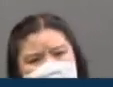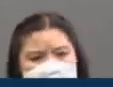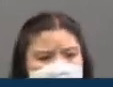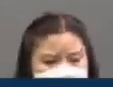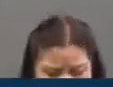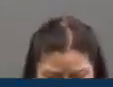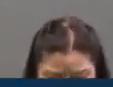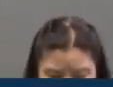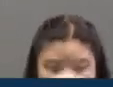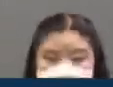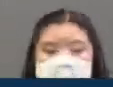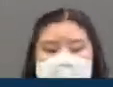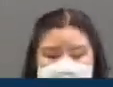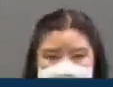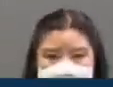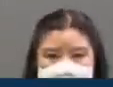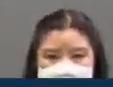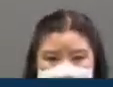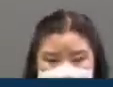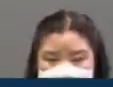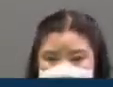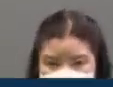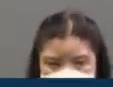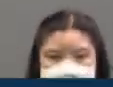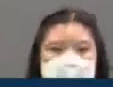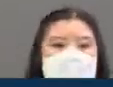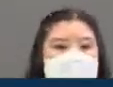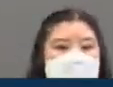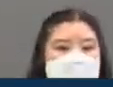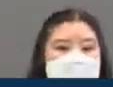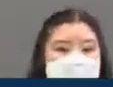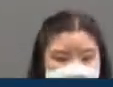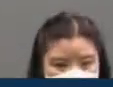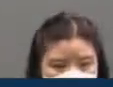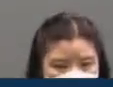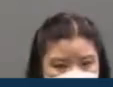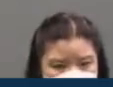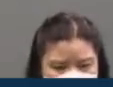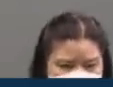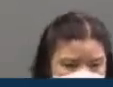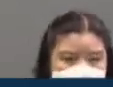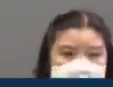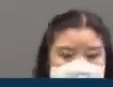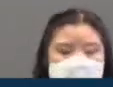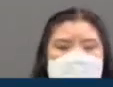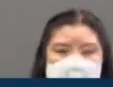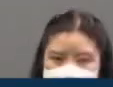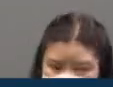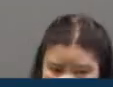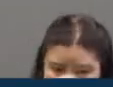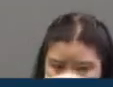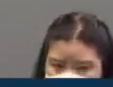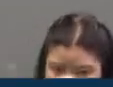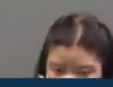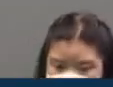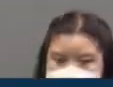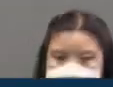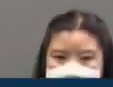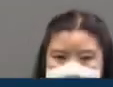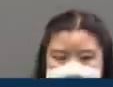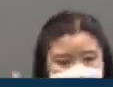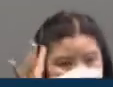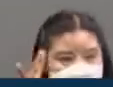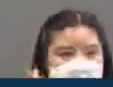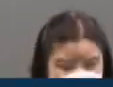ภัยกว่า200หลังคาเรือนแล้วและเช้าวันนี้พลเอกประยุทธ์จันทร์โอชานายกรัฐมนตรีและรัฐมนตรีว่าการกระทรวงกลาโห